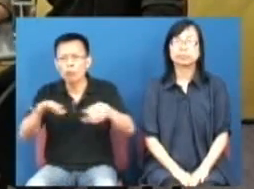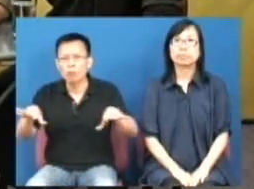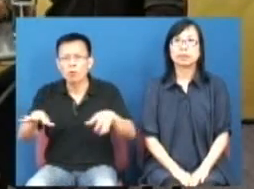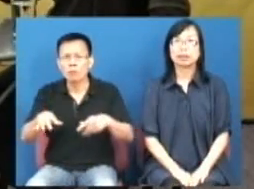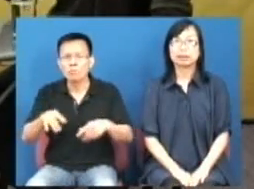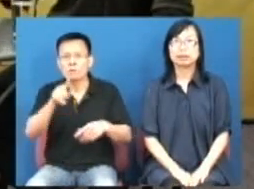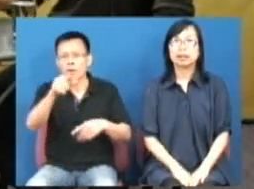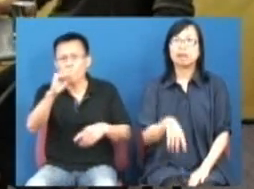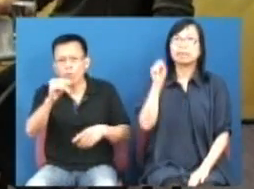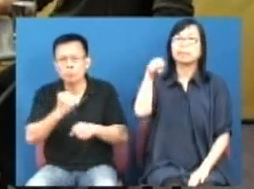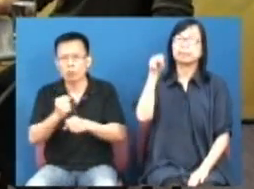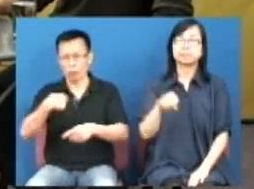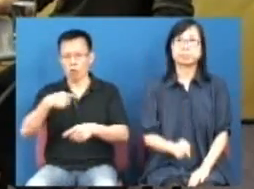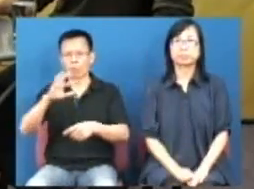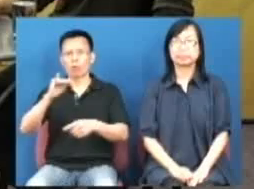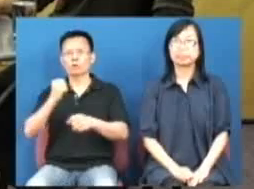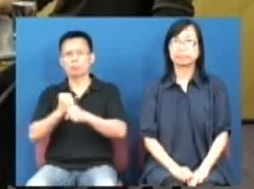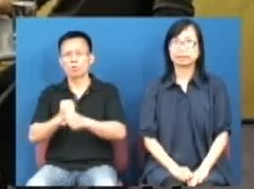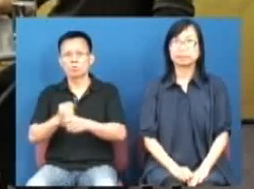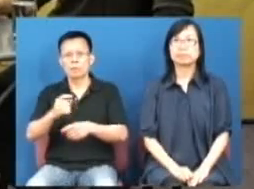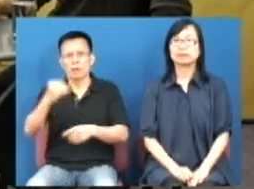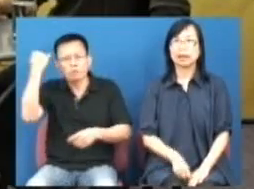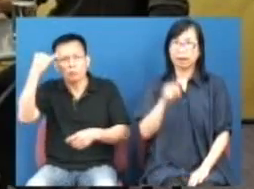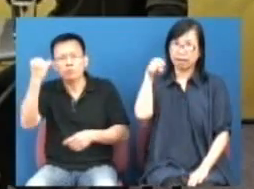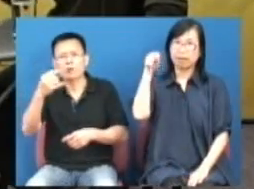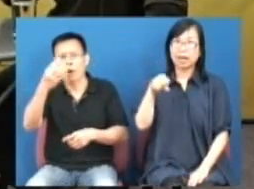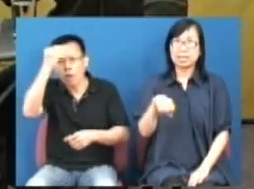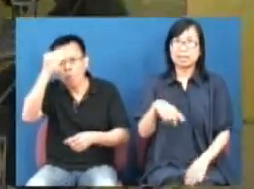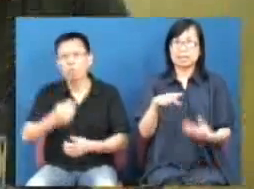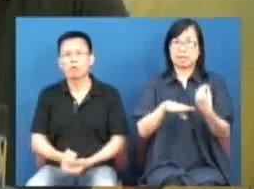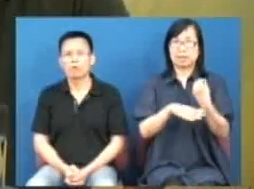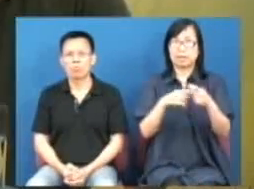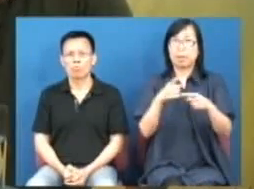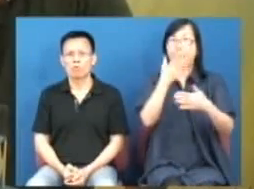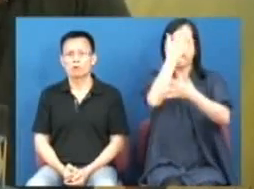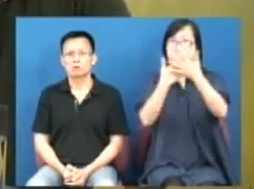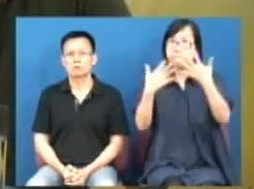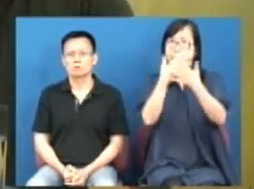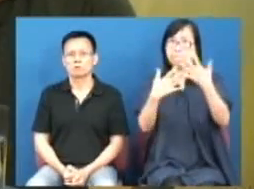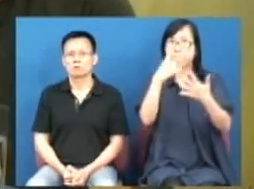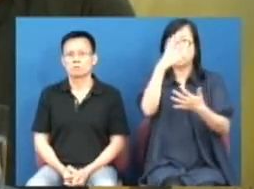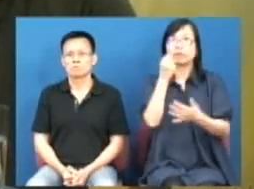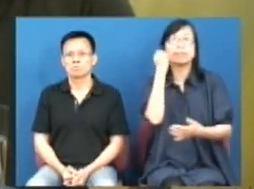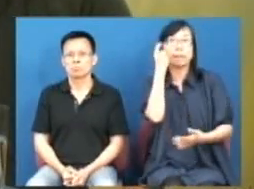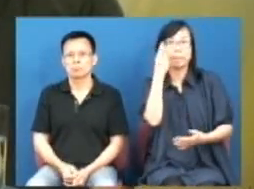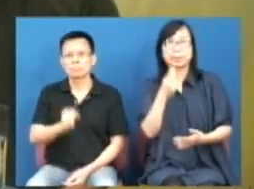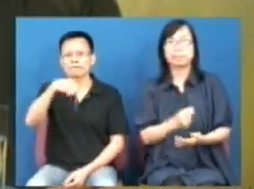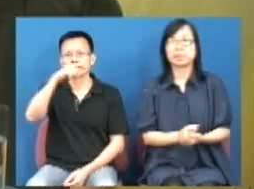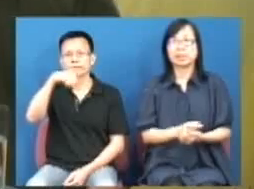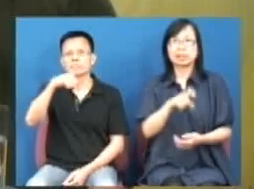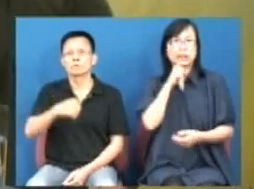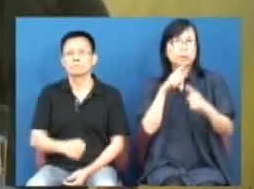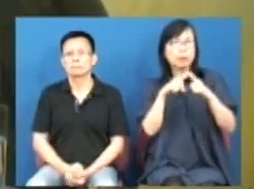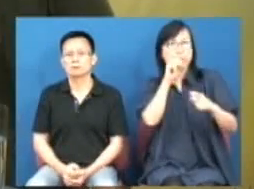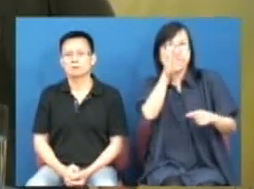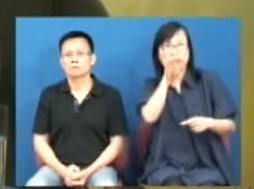以做，乜唔公平啊？你唯一可以講就係我唔識你咪學咯。 係啦，嗱呢個正正咧就係網上嗰個嘅特點啊。係。咁因為有啲人會問